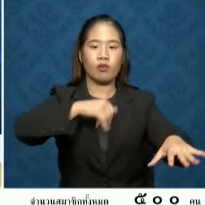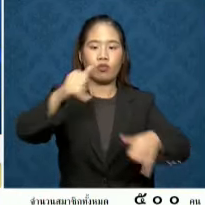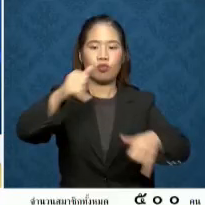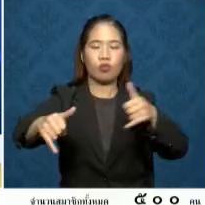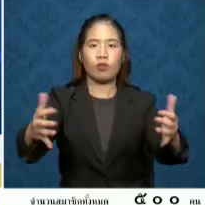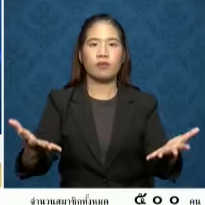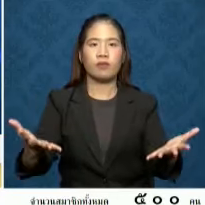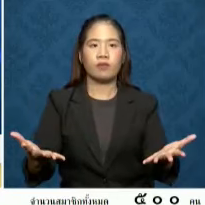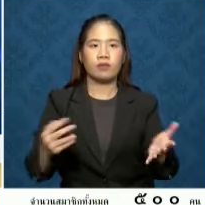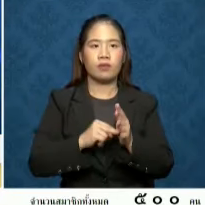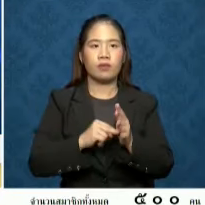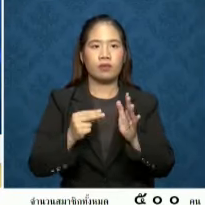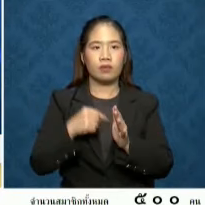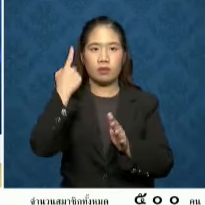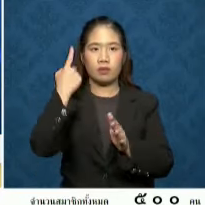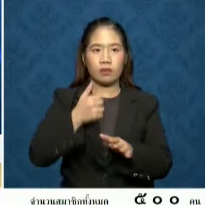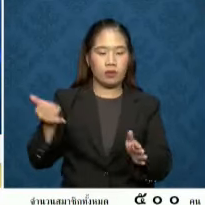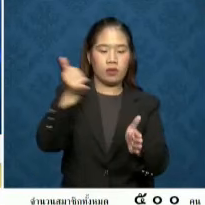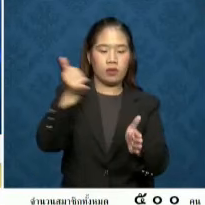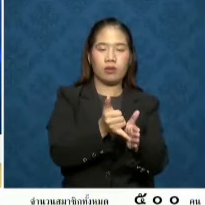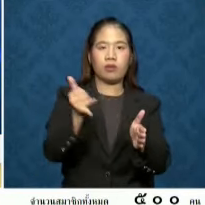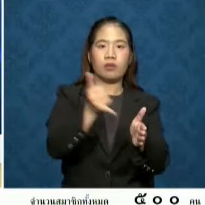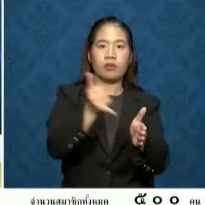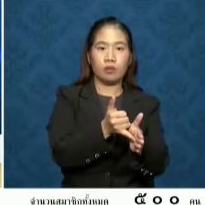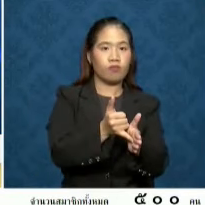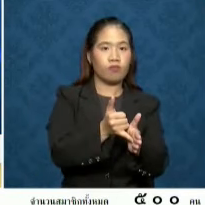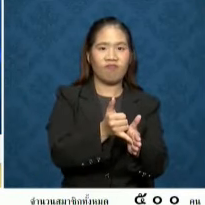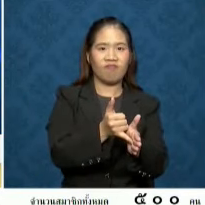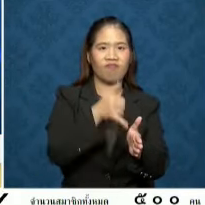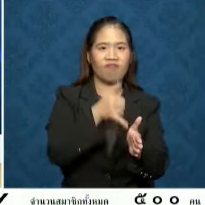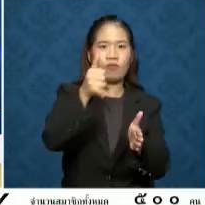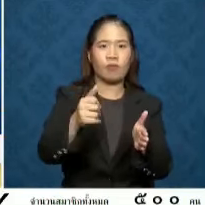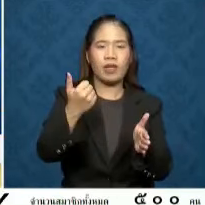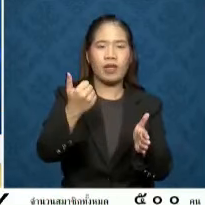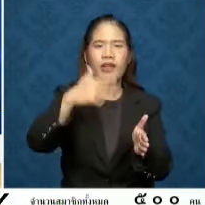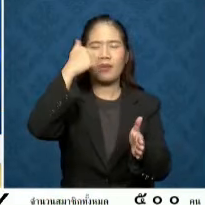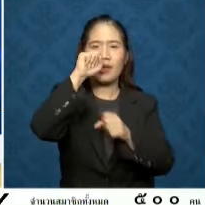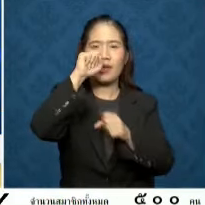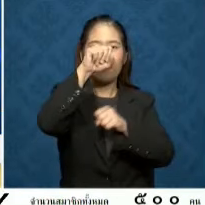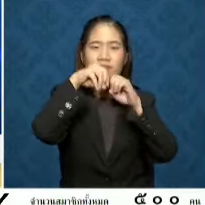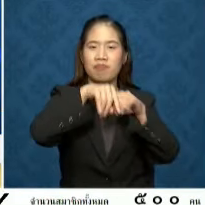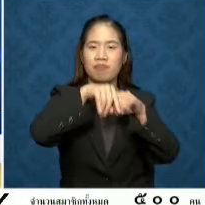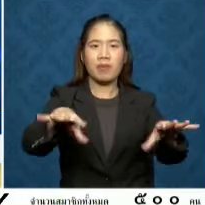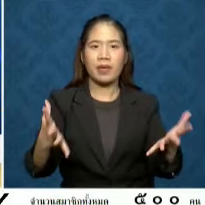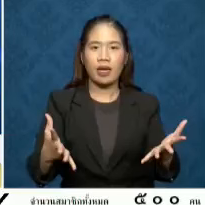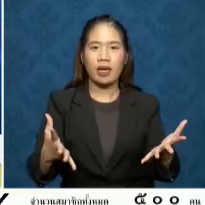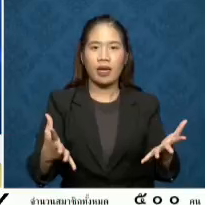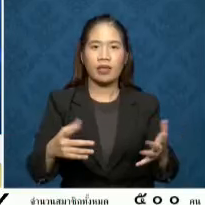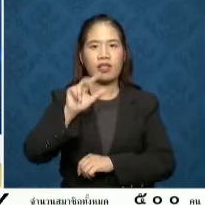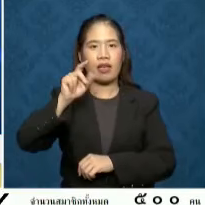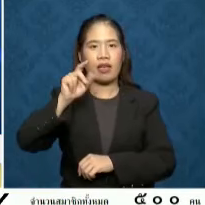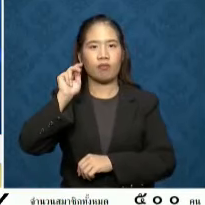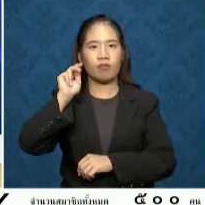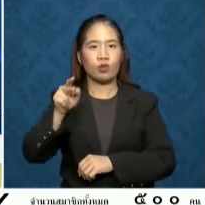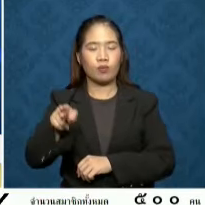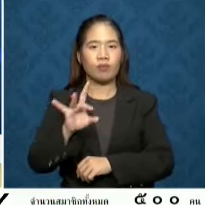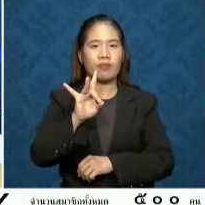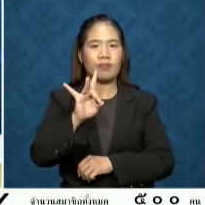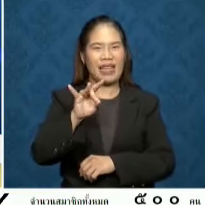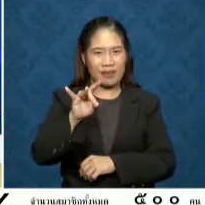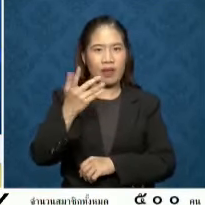การไม่มีใครออกนอกตัวเรือได้นี่เป็นเรื่องพื้นฐานทำไมถึงไม่ประกาศสละเรือตอน3ทุ่มเอียงตั้งเกือบ80องศาแ